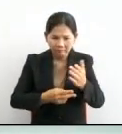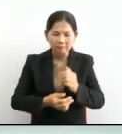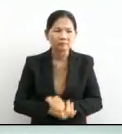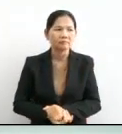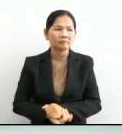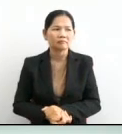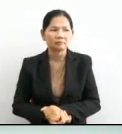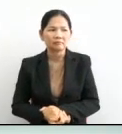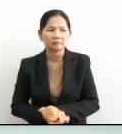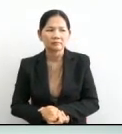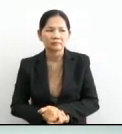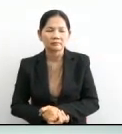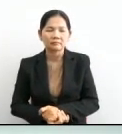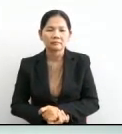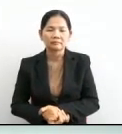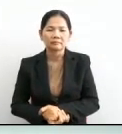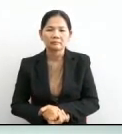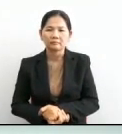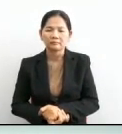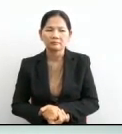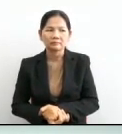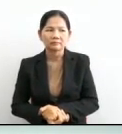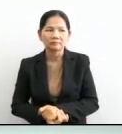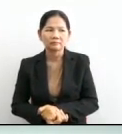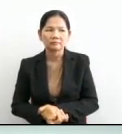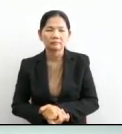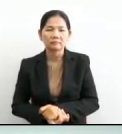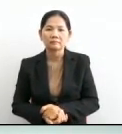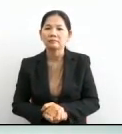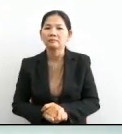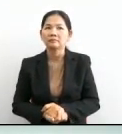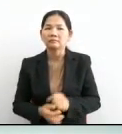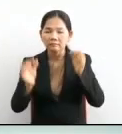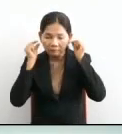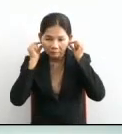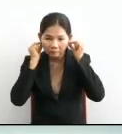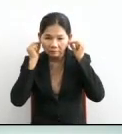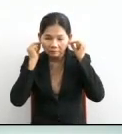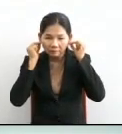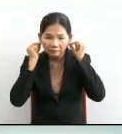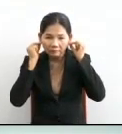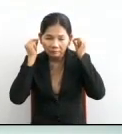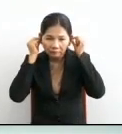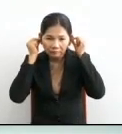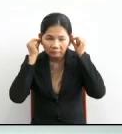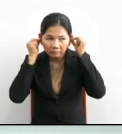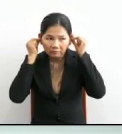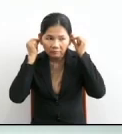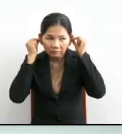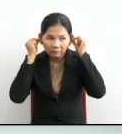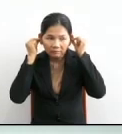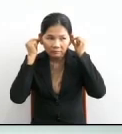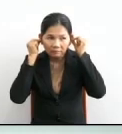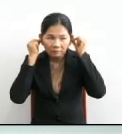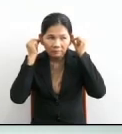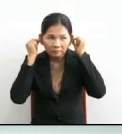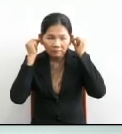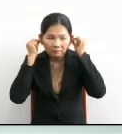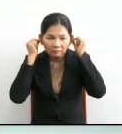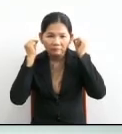cha dương cha đi thua mặt đá cứ dương hai tha trò chia tay chúng bố ca đại dương sẽ